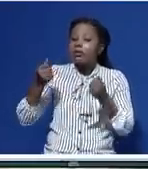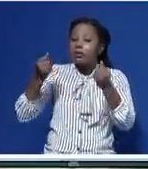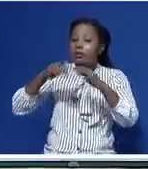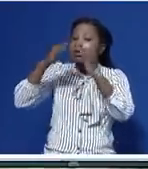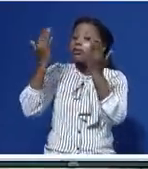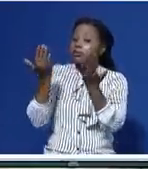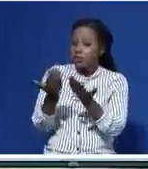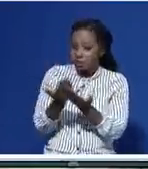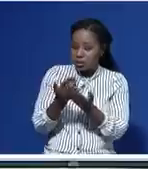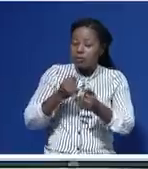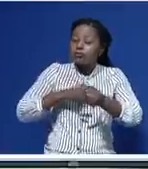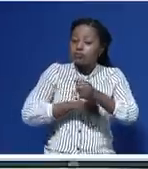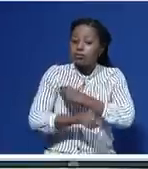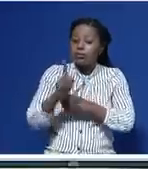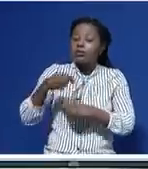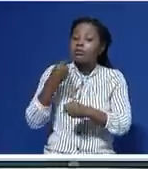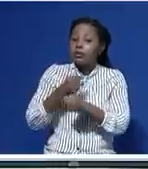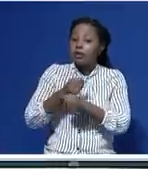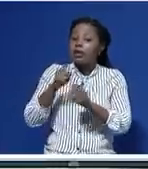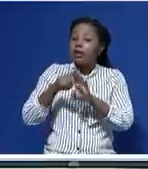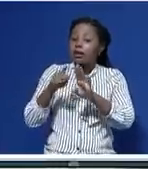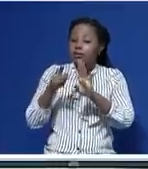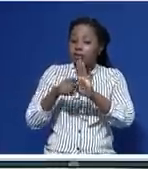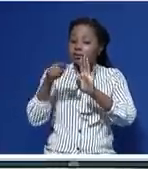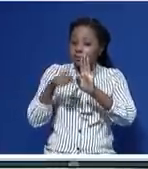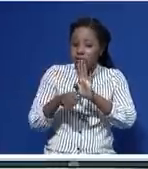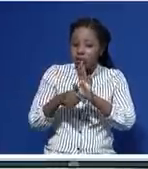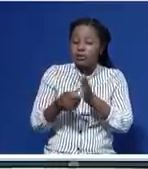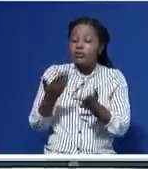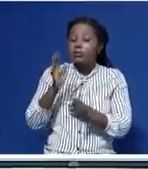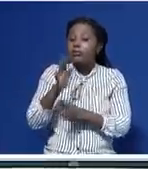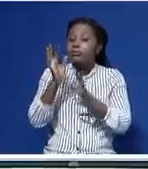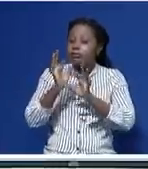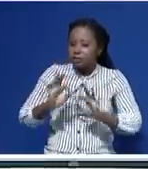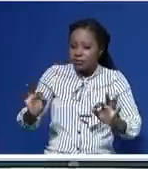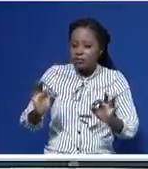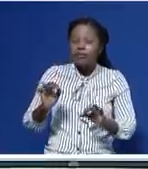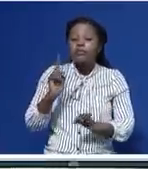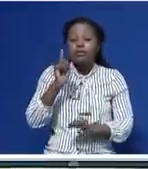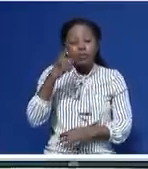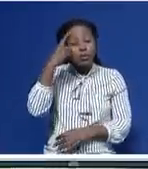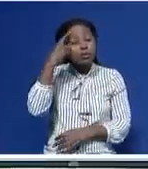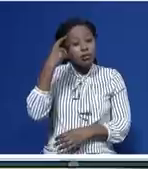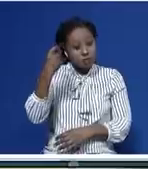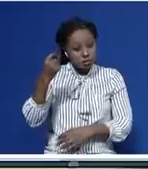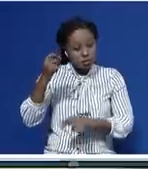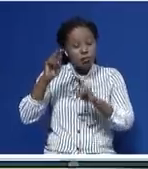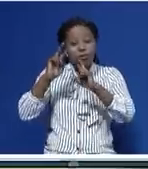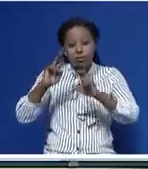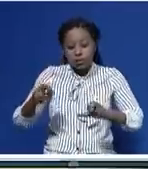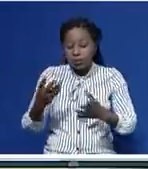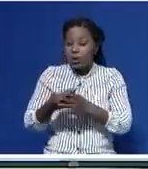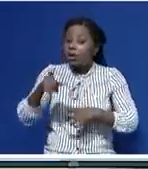za kandanda zilizofanyika Afrika Kusini, na viwango vyake vya ubora vimekuwa vya kuaminika kiutafiti